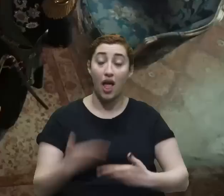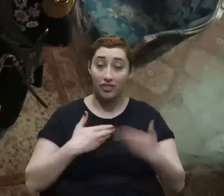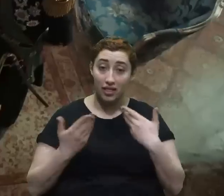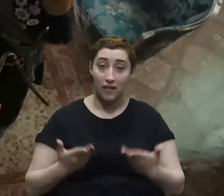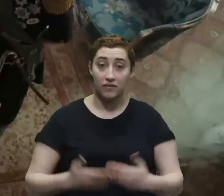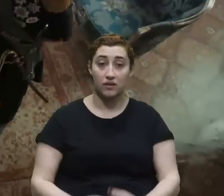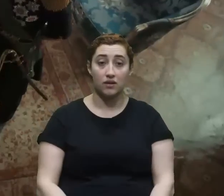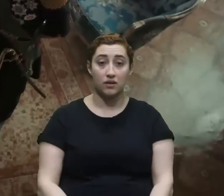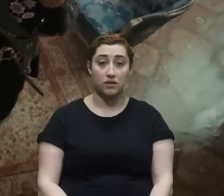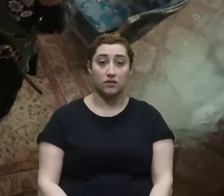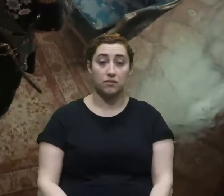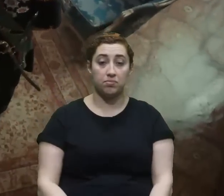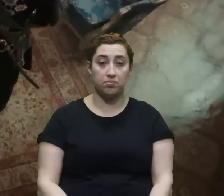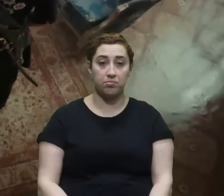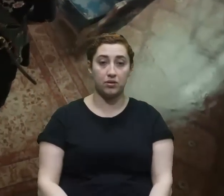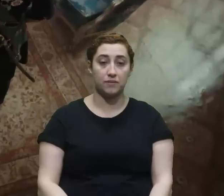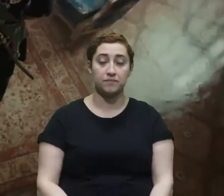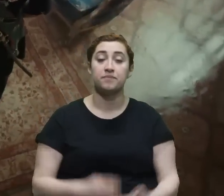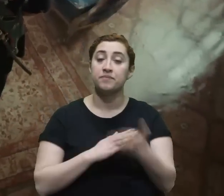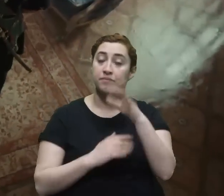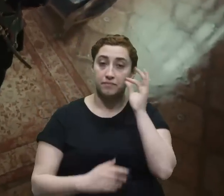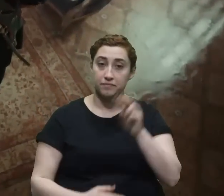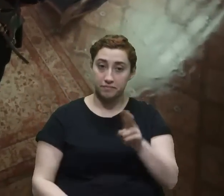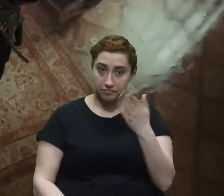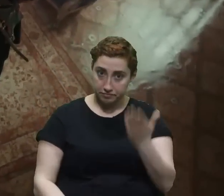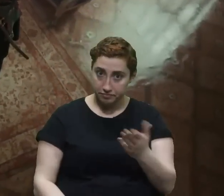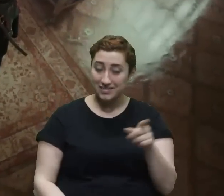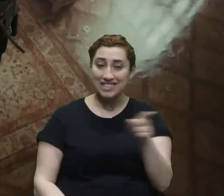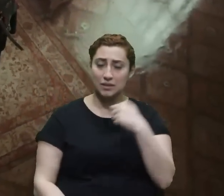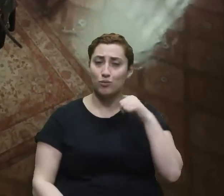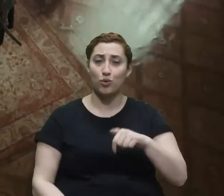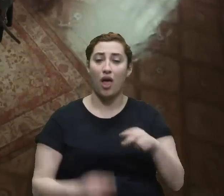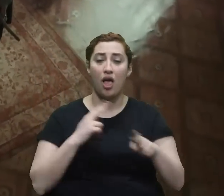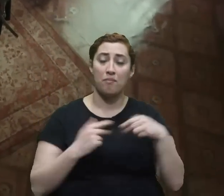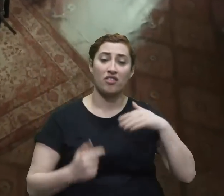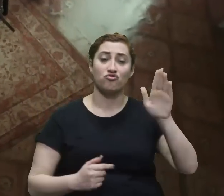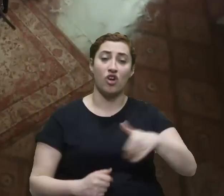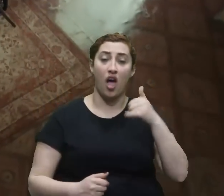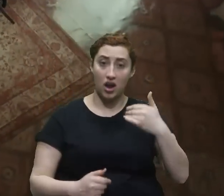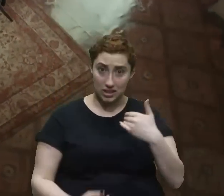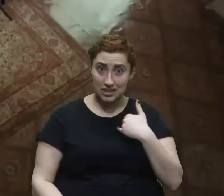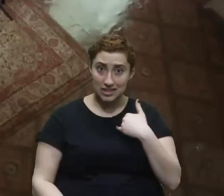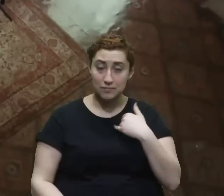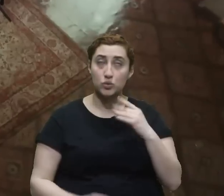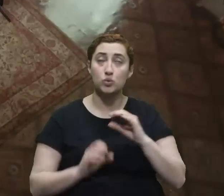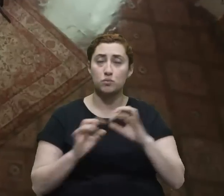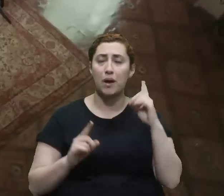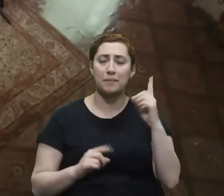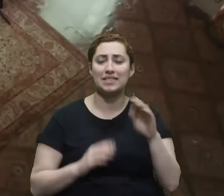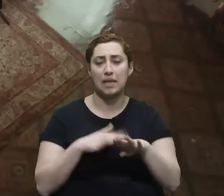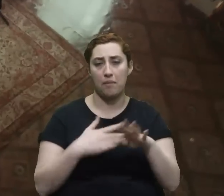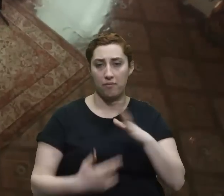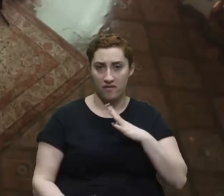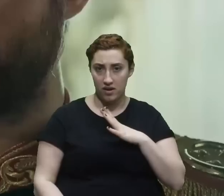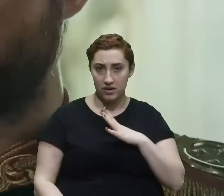Anlat. Kabul odası. Sefir efendiler. Sizi buraya böyle apar topar çağırmamın fevkalade mühim bir